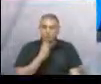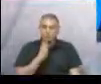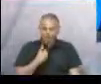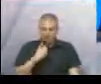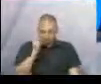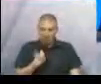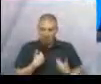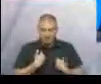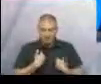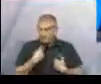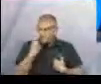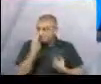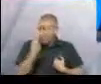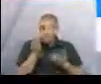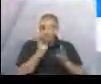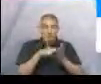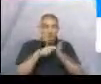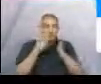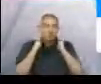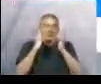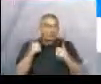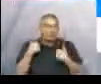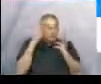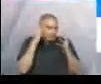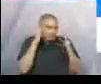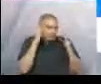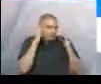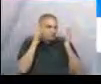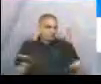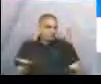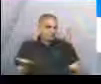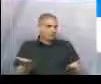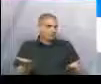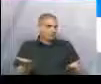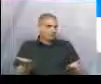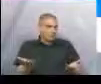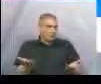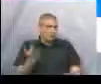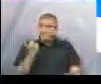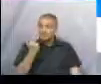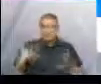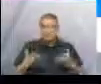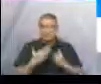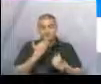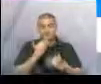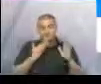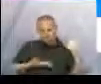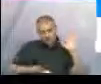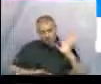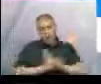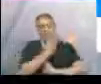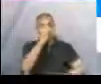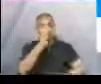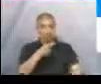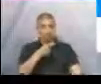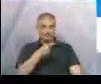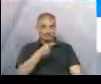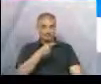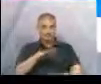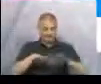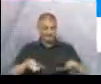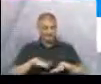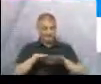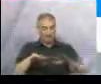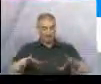אדם, רואה את התמונות הנוראיות האלה ונחרד. וכשבני ישראל חוצים את